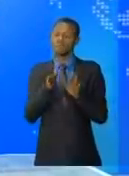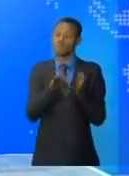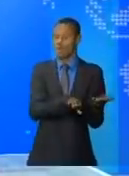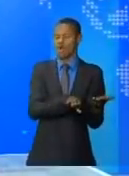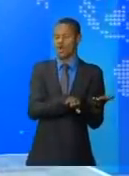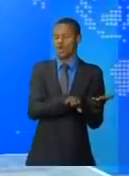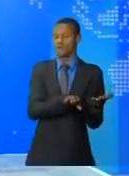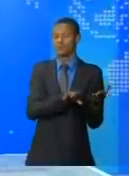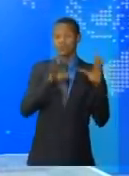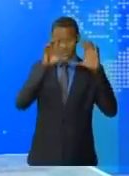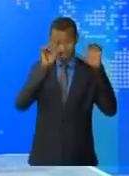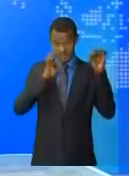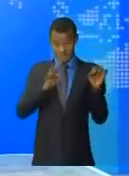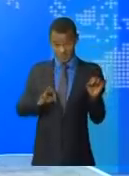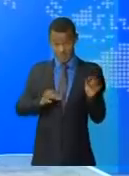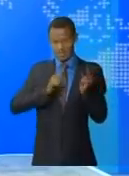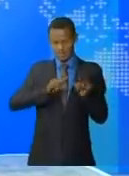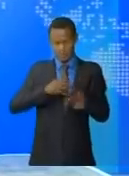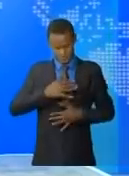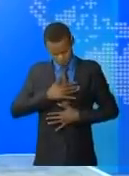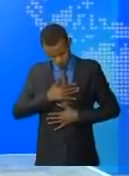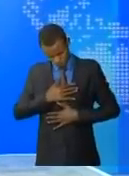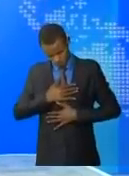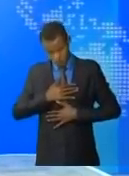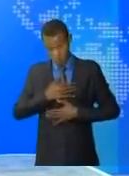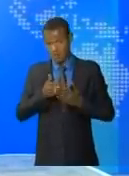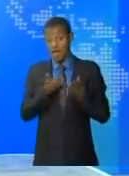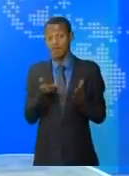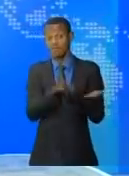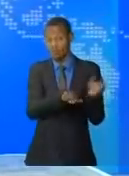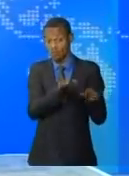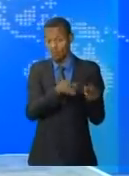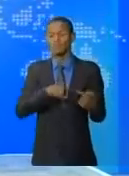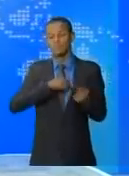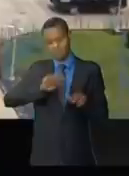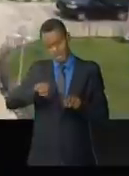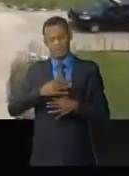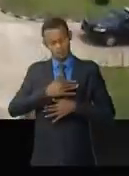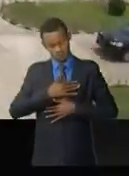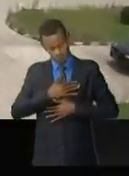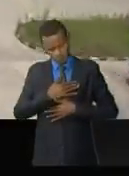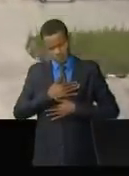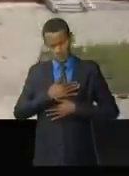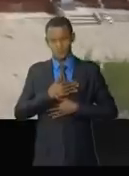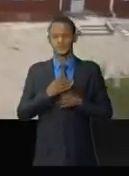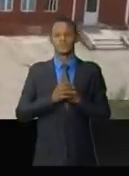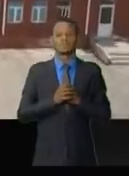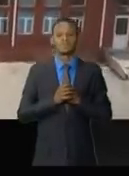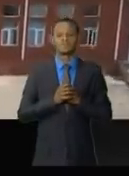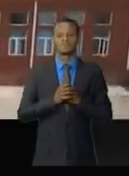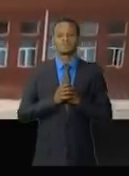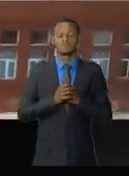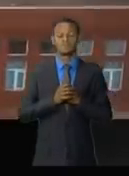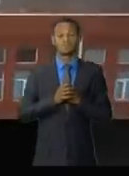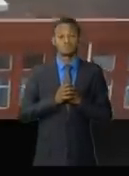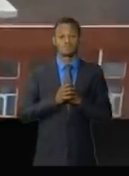a rendu un dernier hommage cet avant-midi avant son inhumation. Patrick Michel Mukui. Mercredi